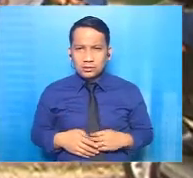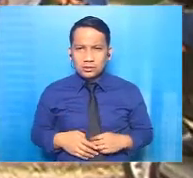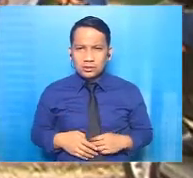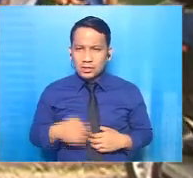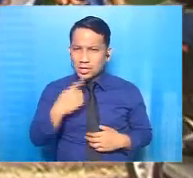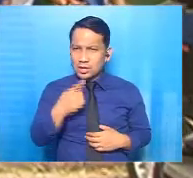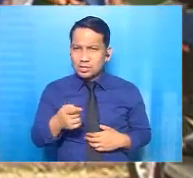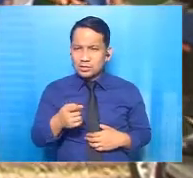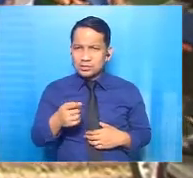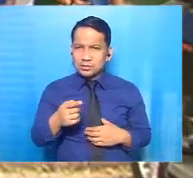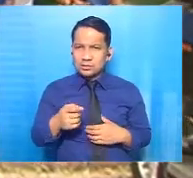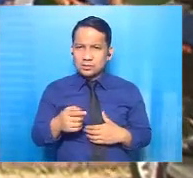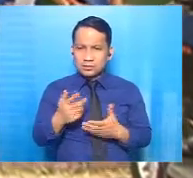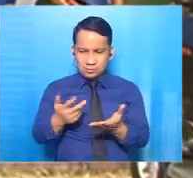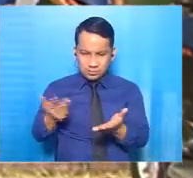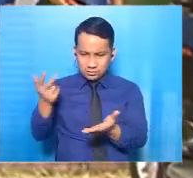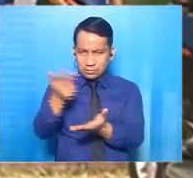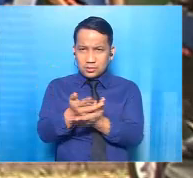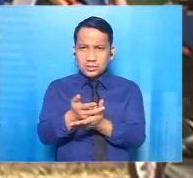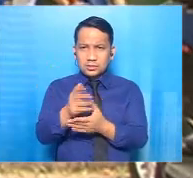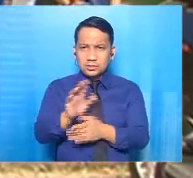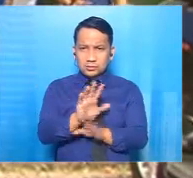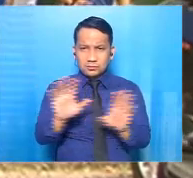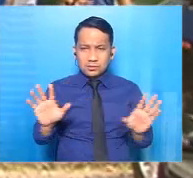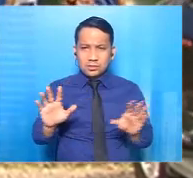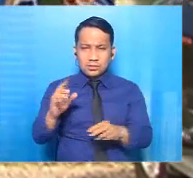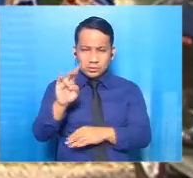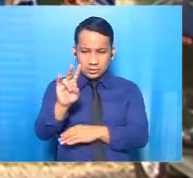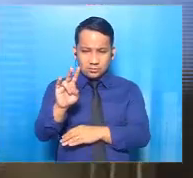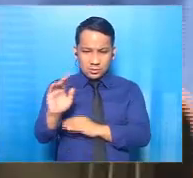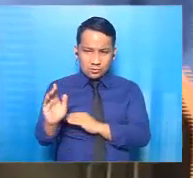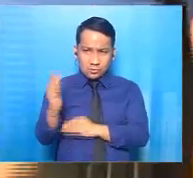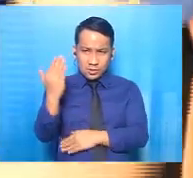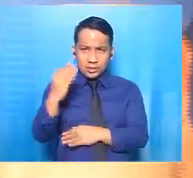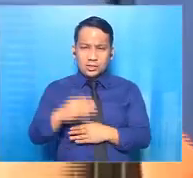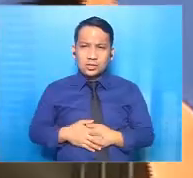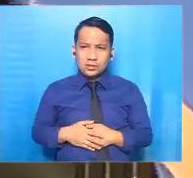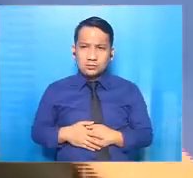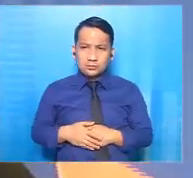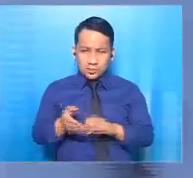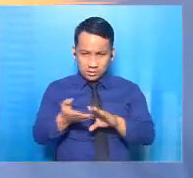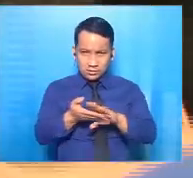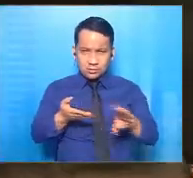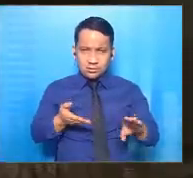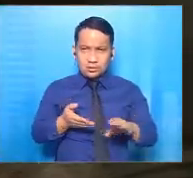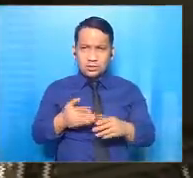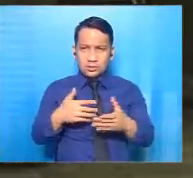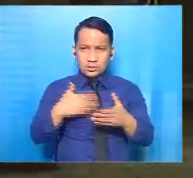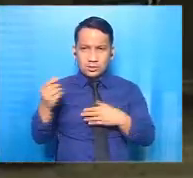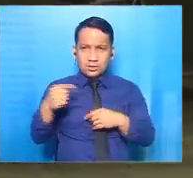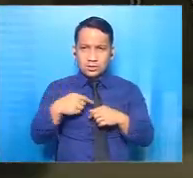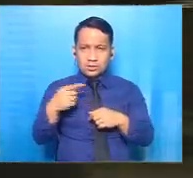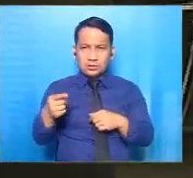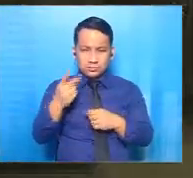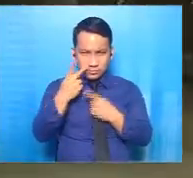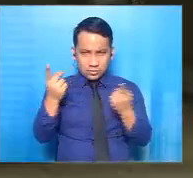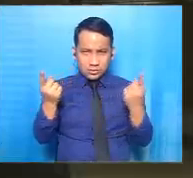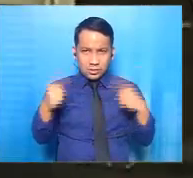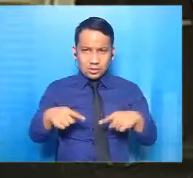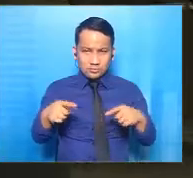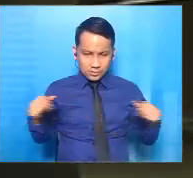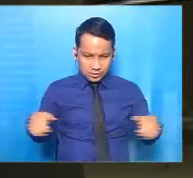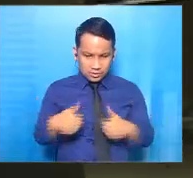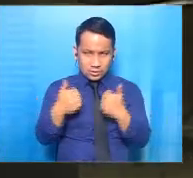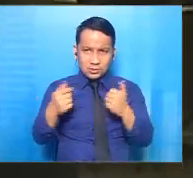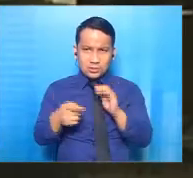Kwento ni Peralta, nag-park siya sa tapat ng bangko kaninang alas 7 ng umaga para mag-withdraw. Paalis na sana siya nang mangyari ang